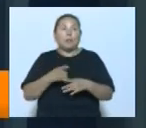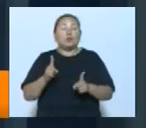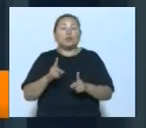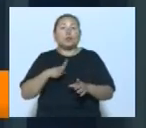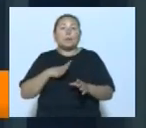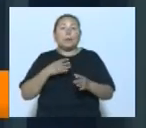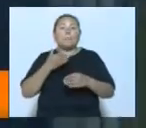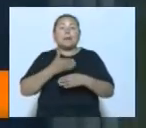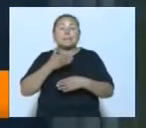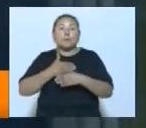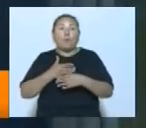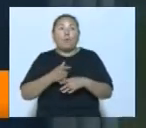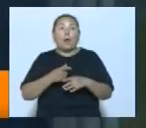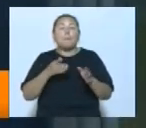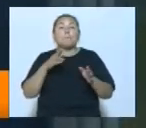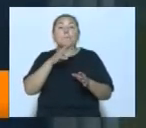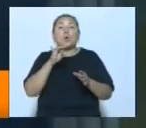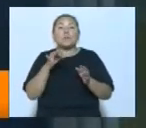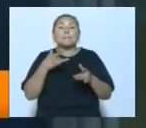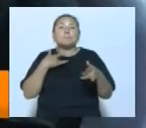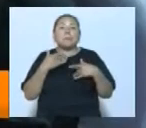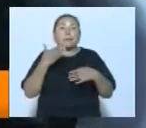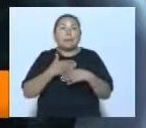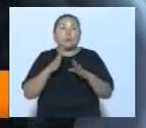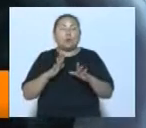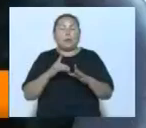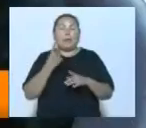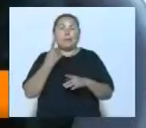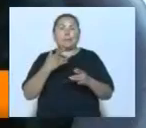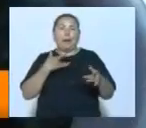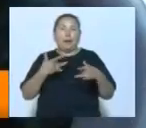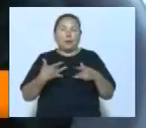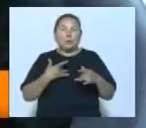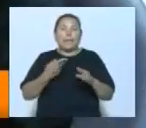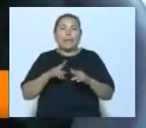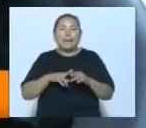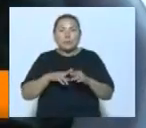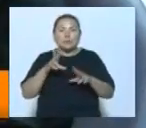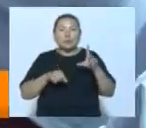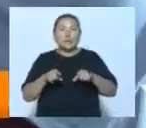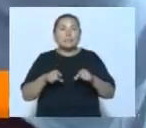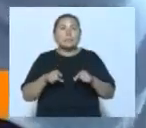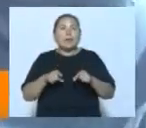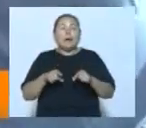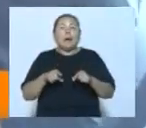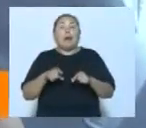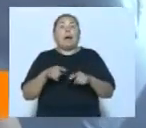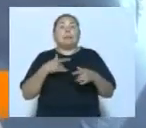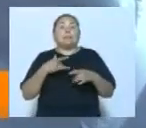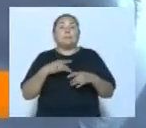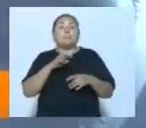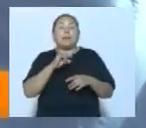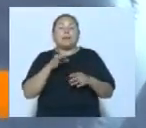сама постановка – это моноспектакль, где преимущественно играет только один актер. В данной постановке им стал главный артист театра Ержан